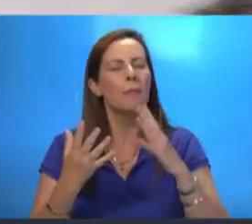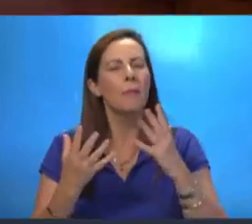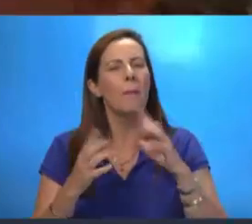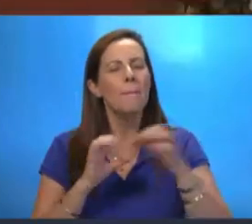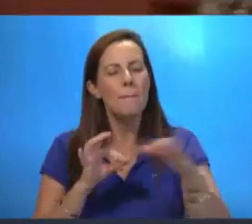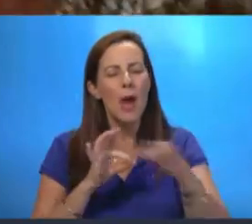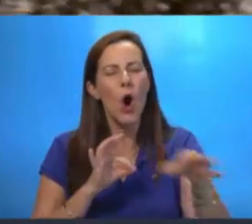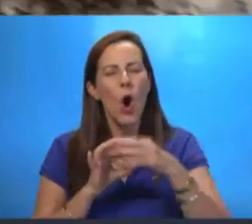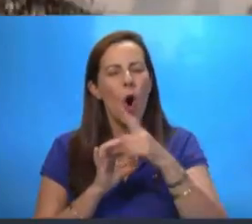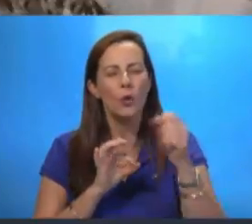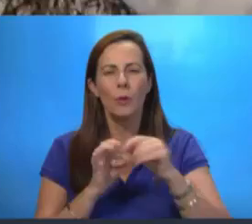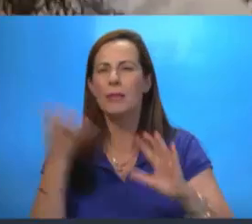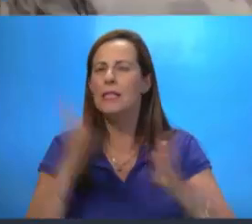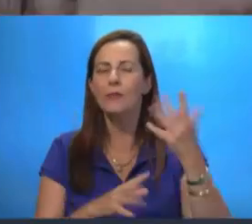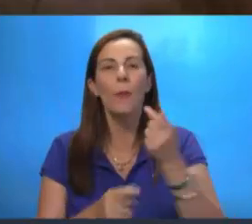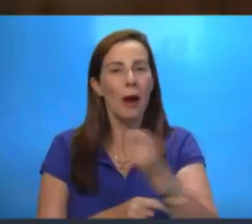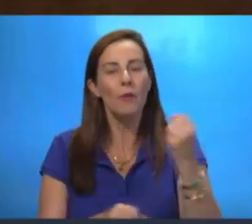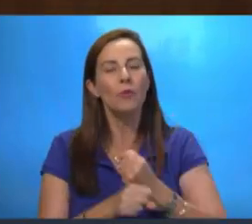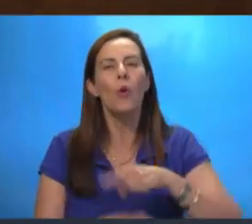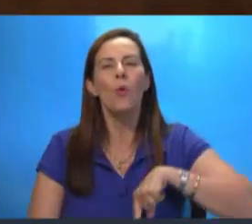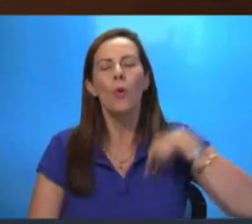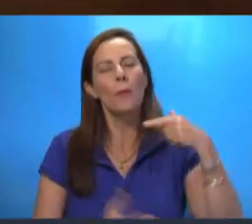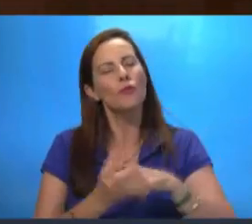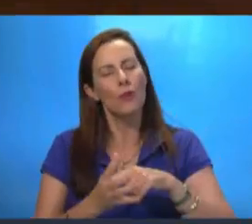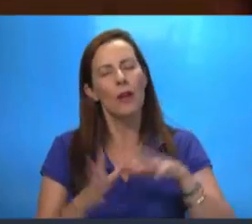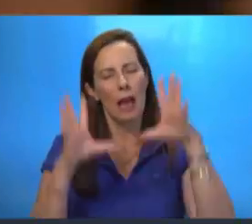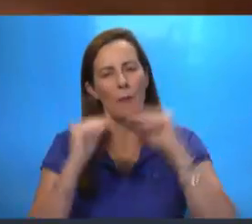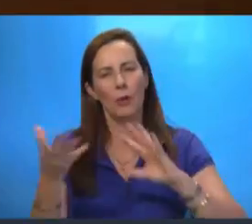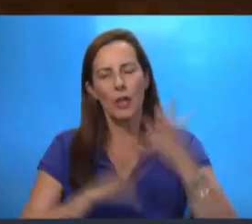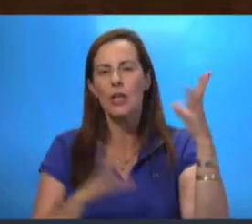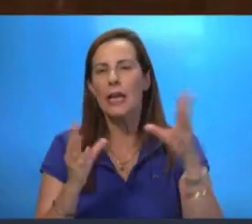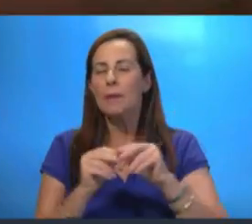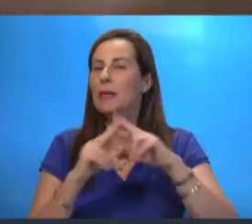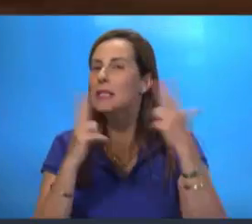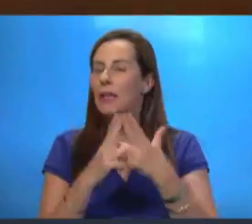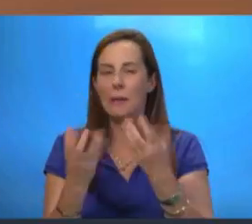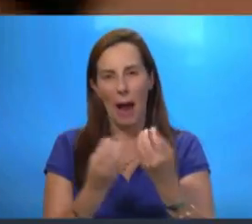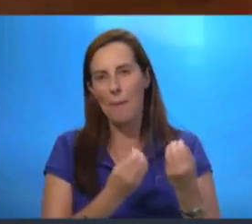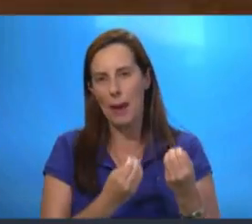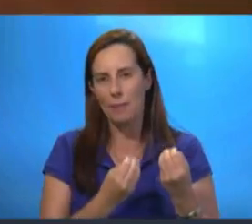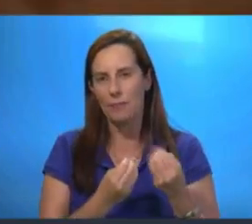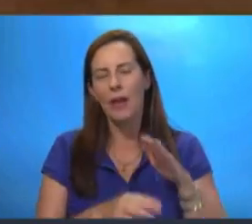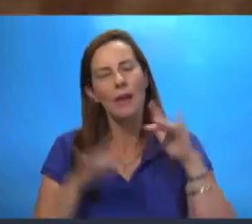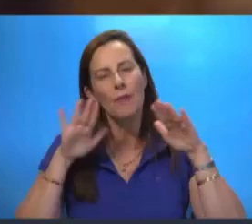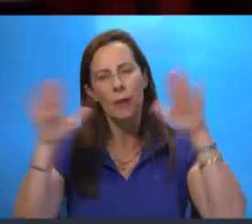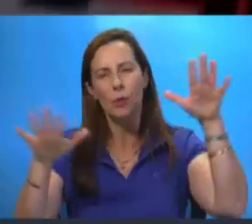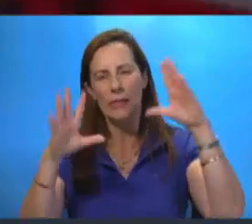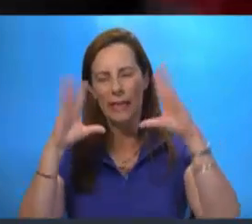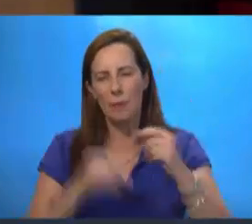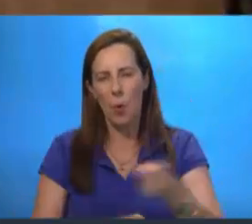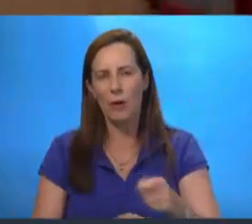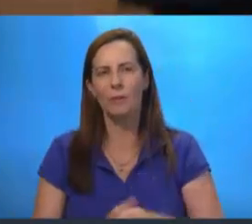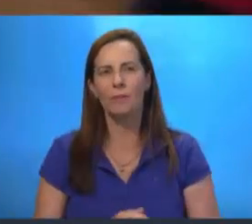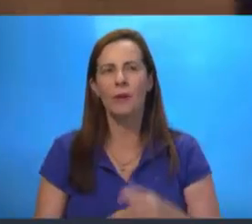פעלו במשך שעות ארוכות כדי להשתלט על האש באמצעות צוותים רבים ומטוסי כיבוי. אני חוזר עוד